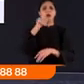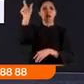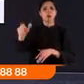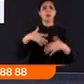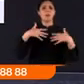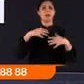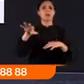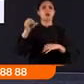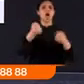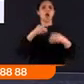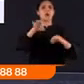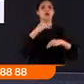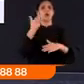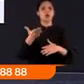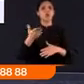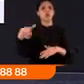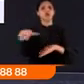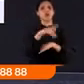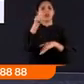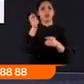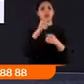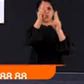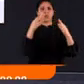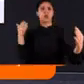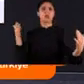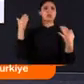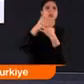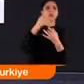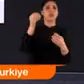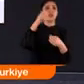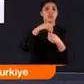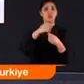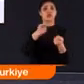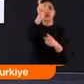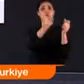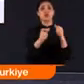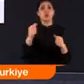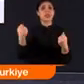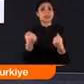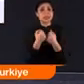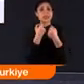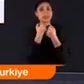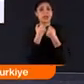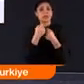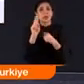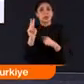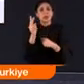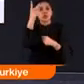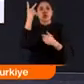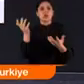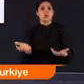direksiyon hakimiyetini kaybetti ve cadde üzerindeki bir iş yerine dağıldı. İçerideki çalışanlar korkunç kazayı kelimenin tam